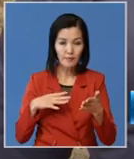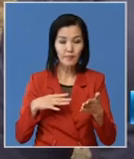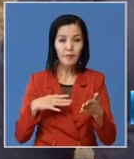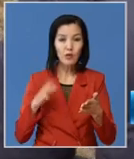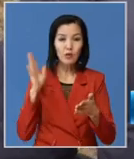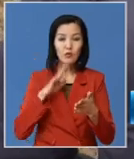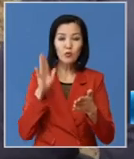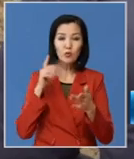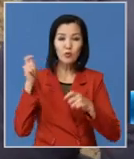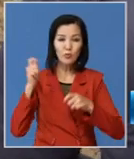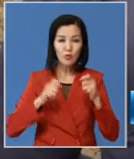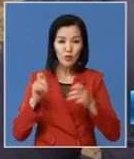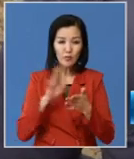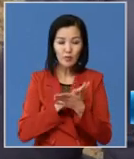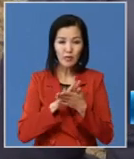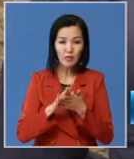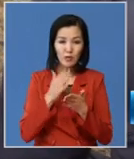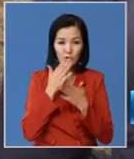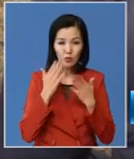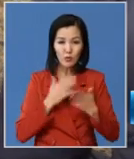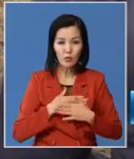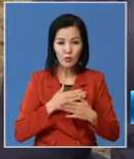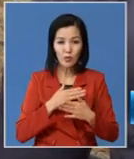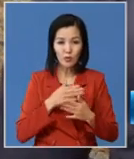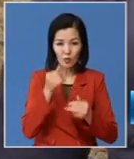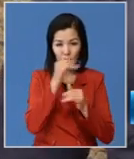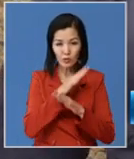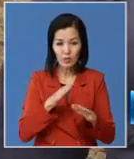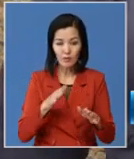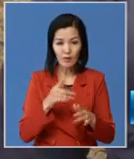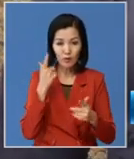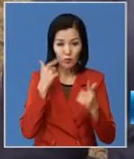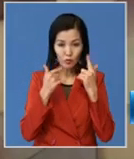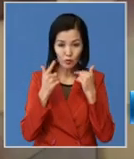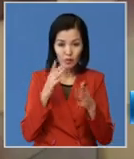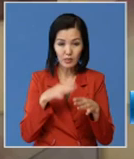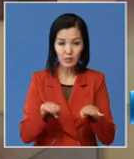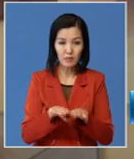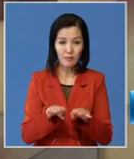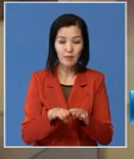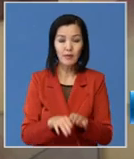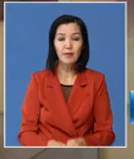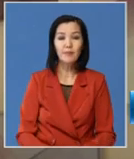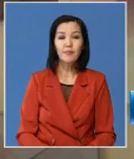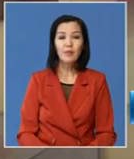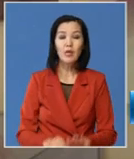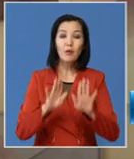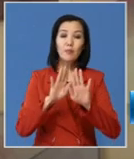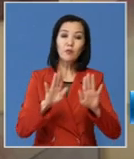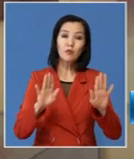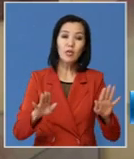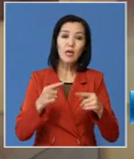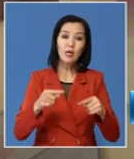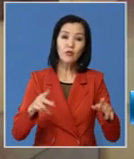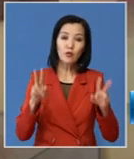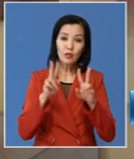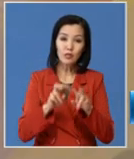Омарбек Еркінбекұлы. Күні бүгінге дейін тарих кеңістігінде есімі беймәлім болып келген. Көркем туынды осы айтулы тұлғаның өміріне